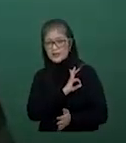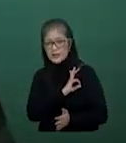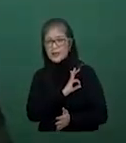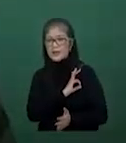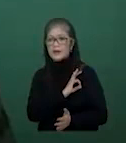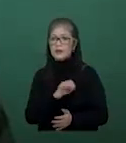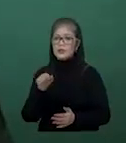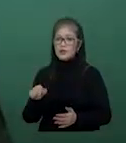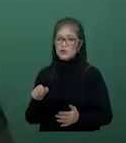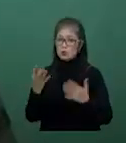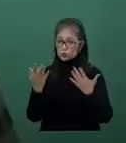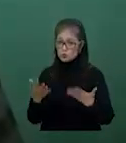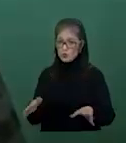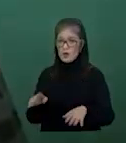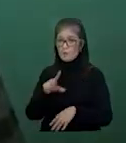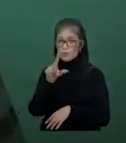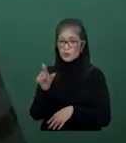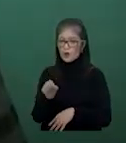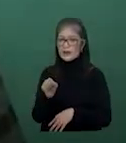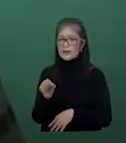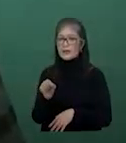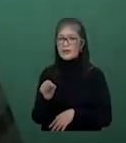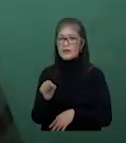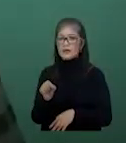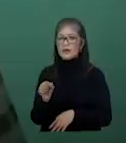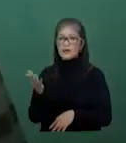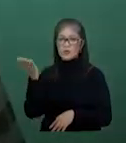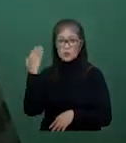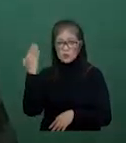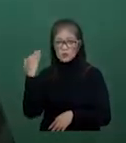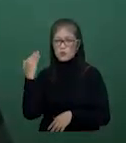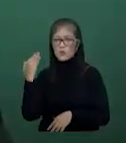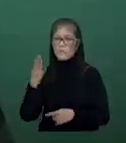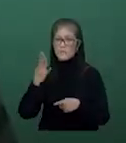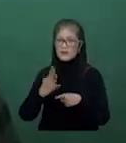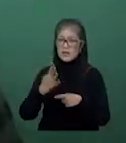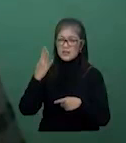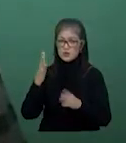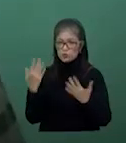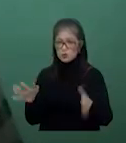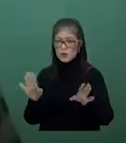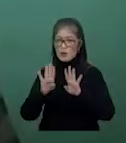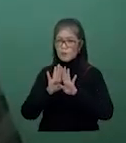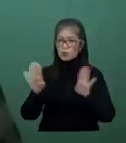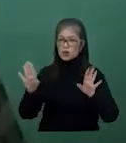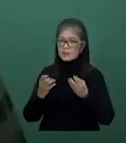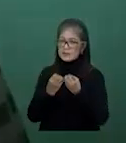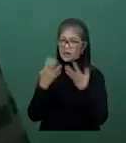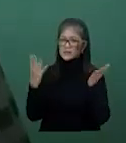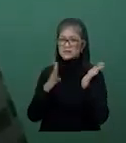sudah di bulan 7 yang lalu memberikan statement bahwa sampai 4 kali agar dibuka seterang-terangnya permasalahan